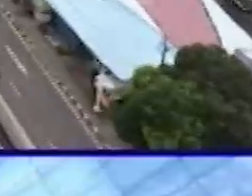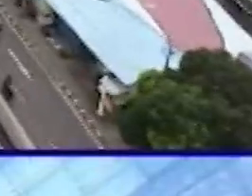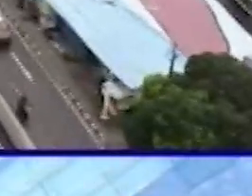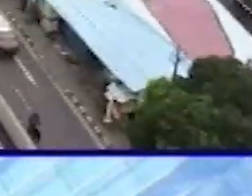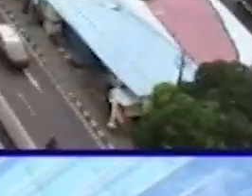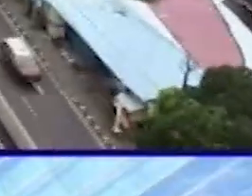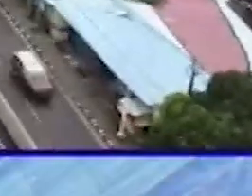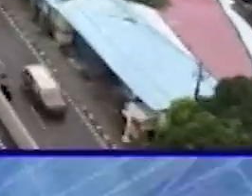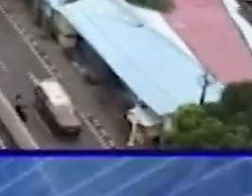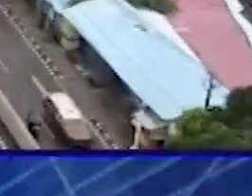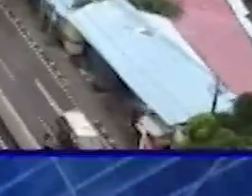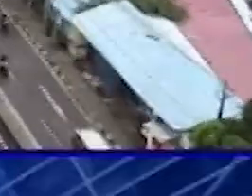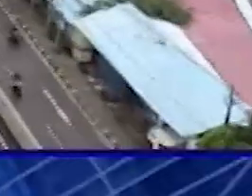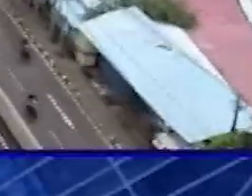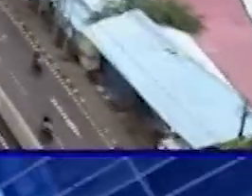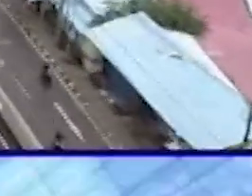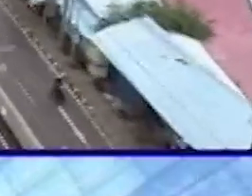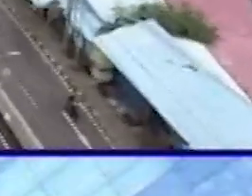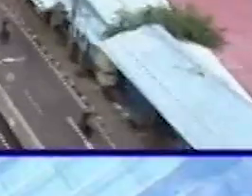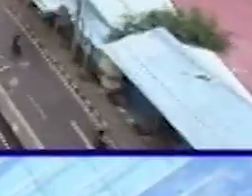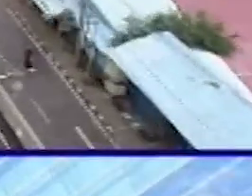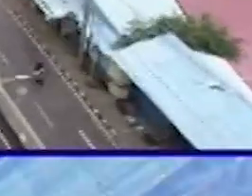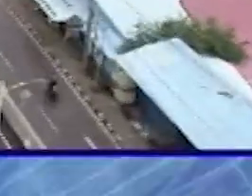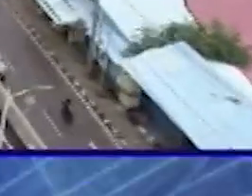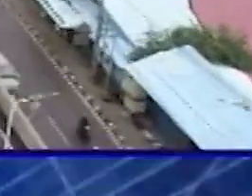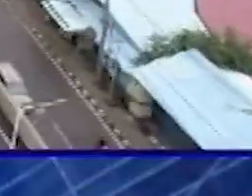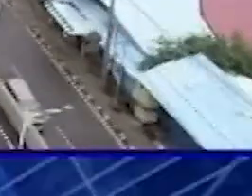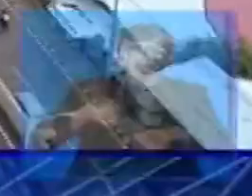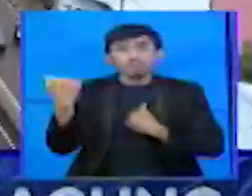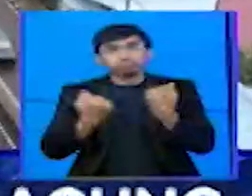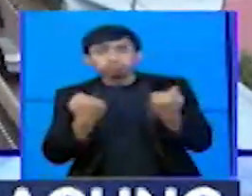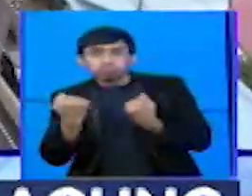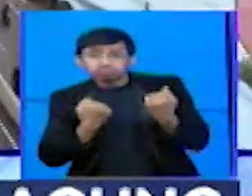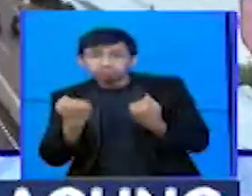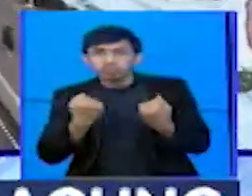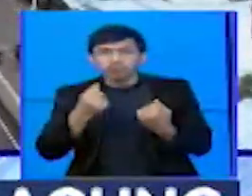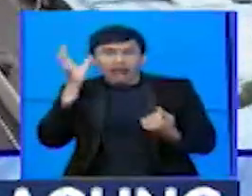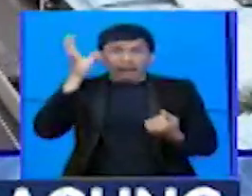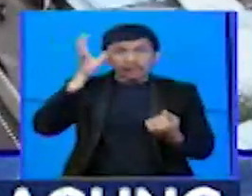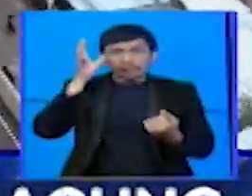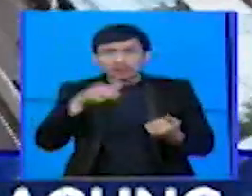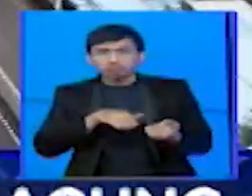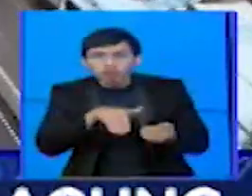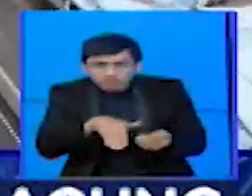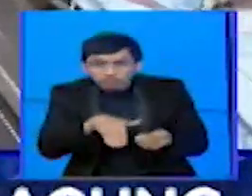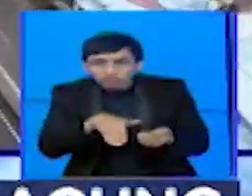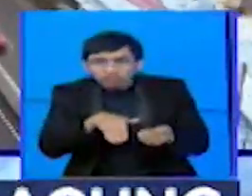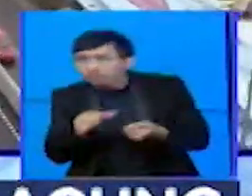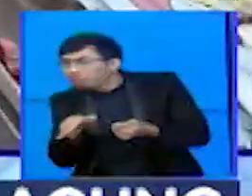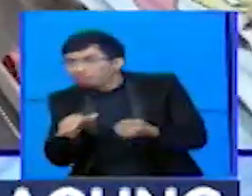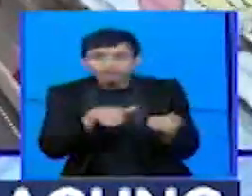publik sehingga tak heran tadi cukup banyak Pengendara kendaraan roda dua maupun roda empat yang kemudian berhenti secara mendadak